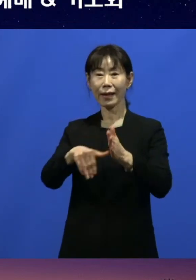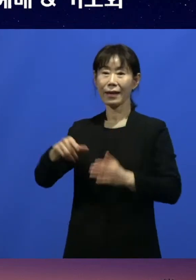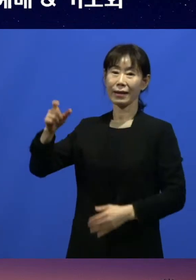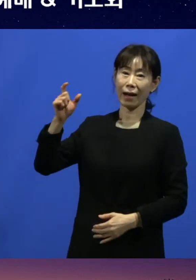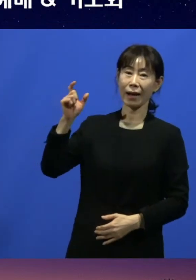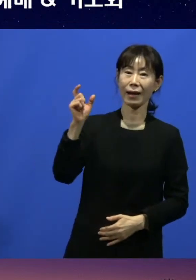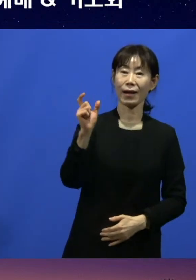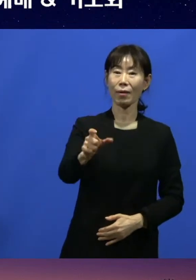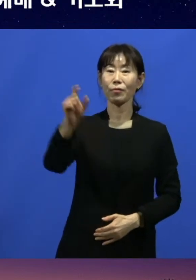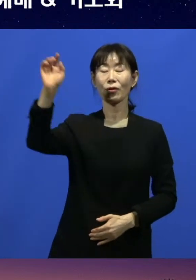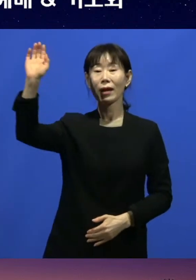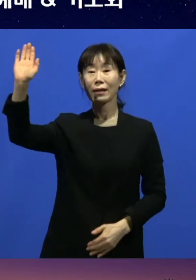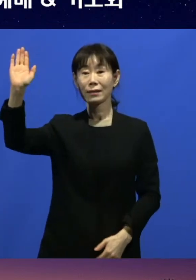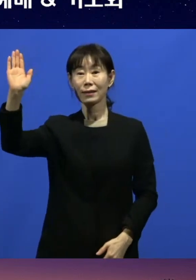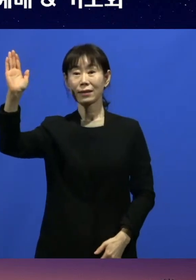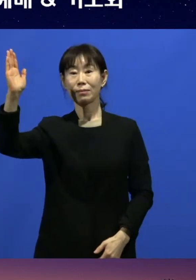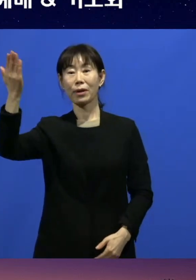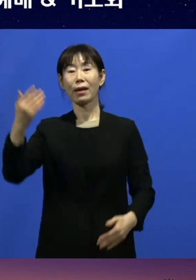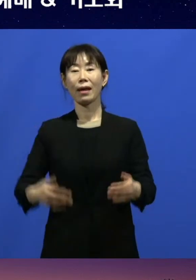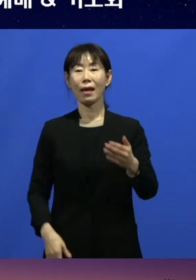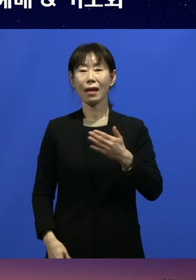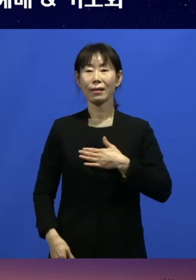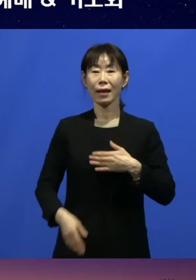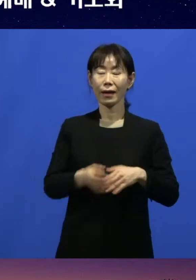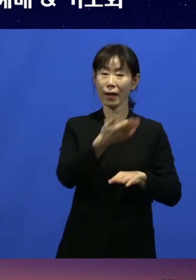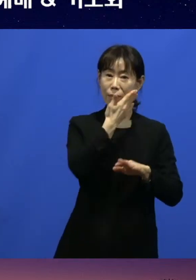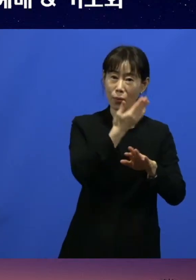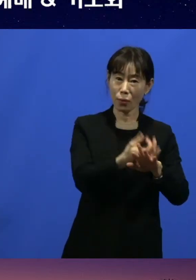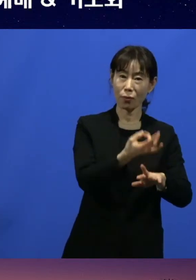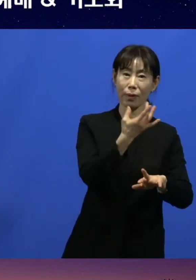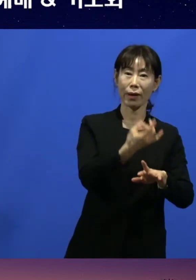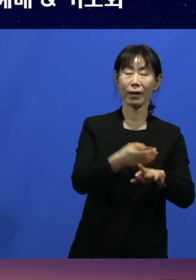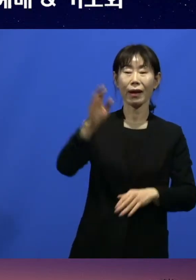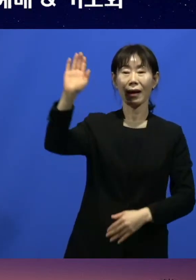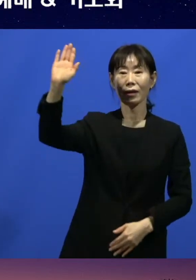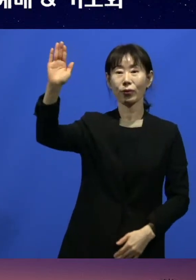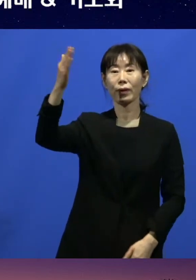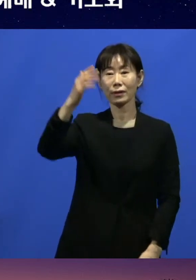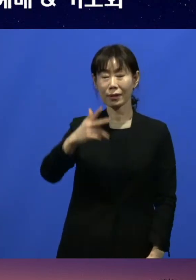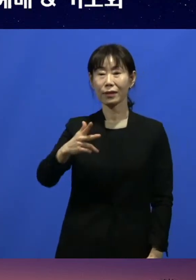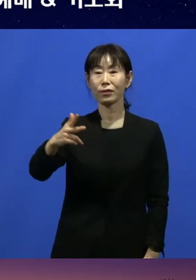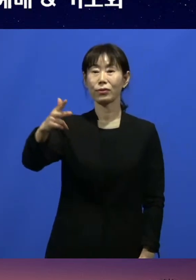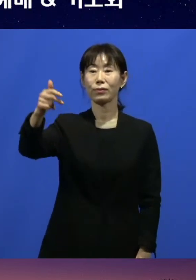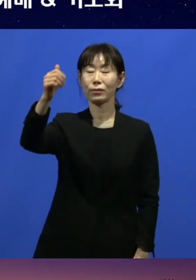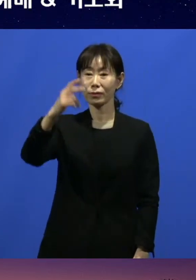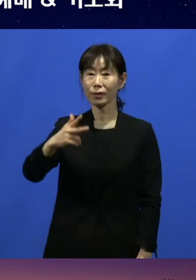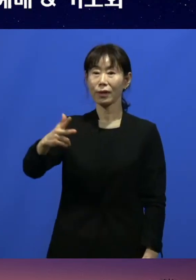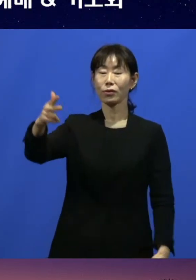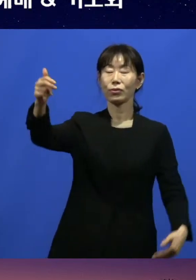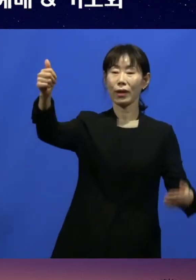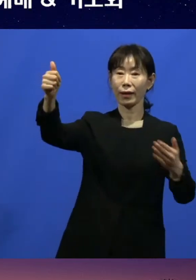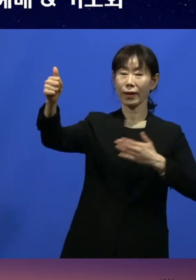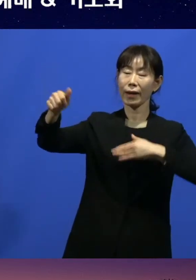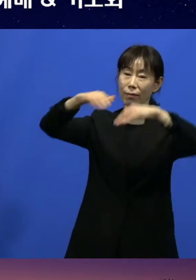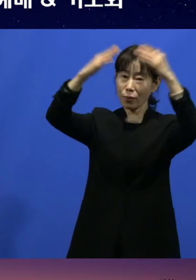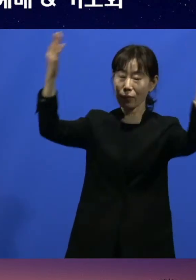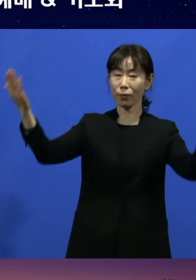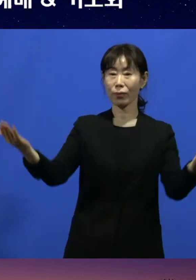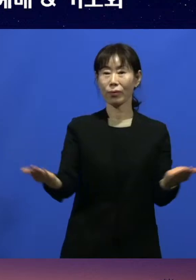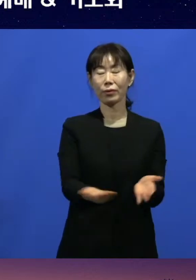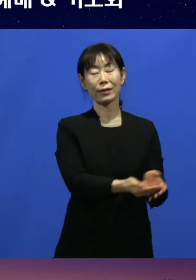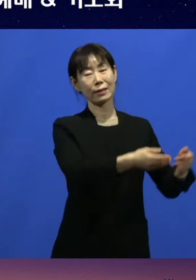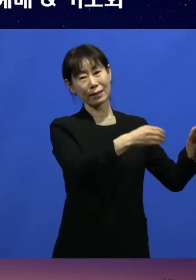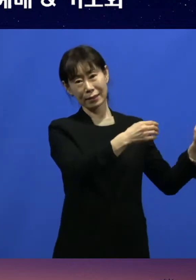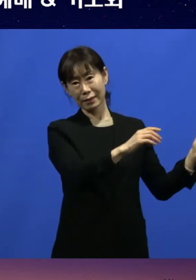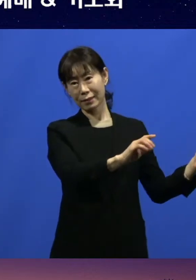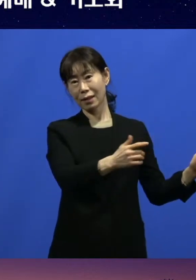약할 때 강함 대신에 나의 보배가 되신 주 나의